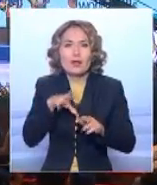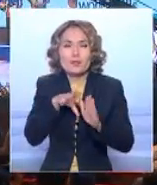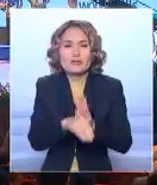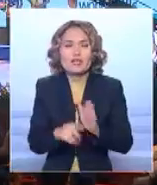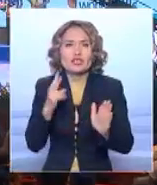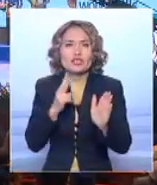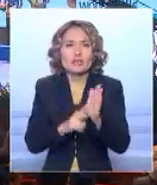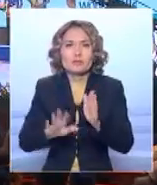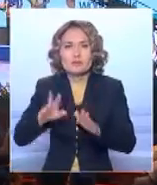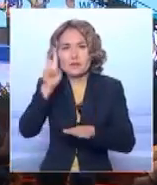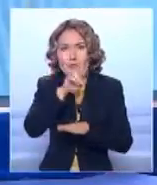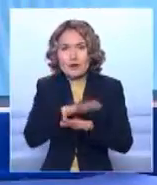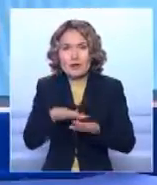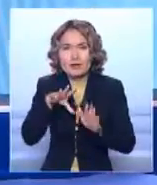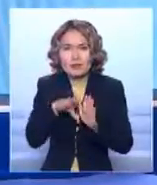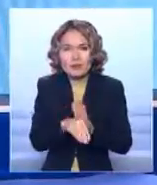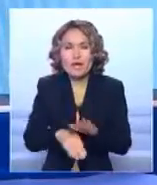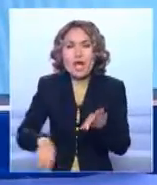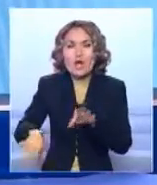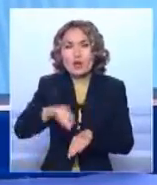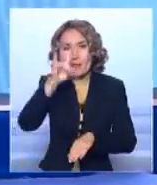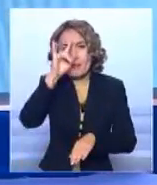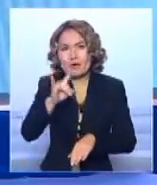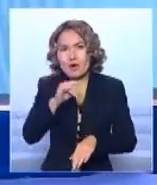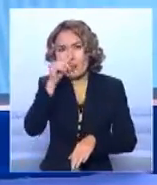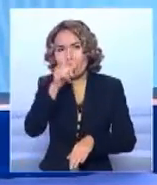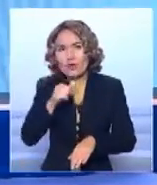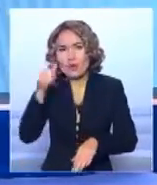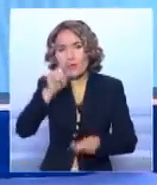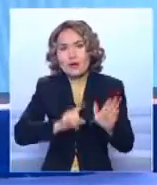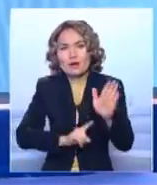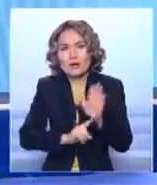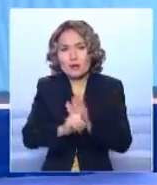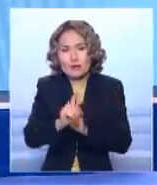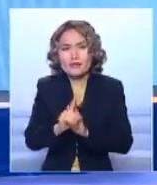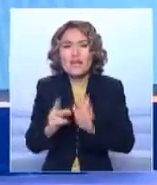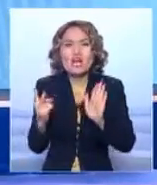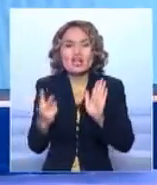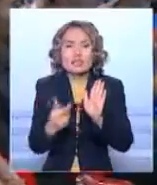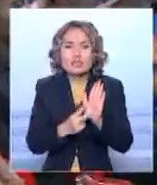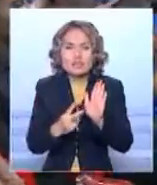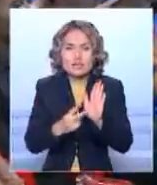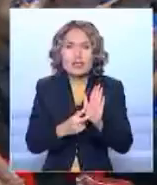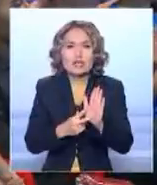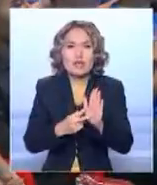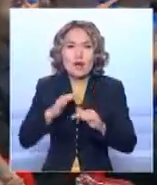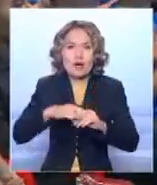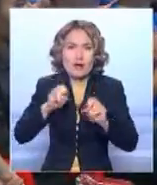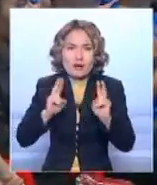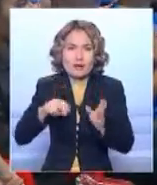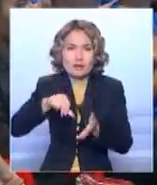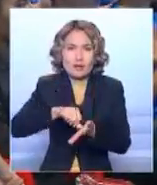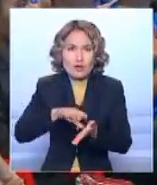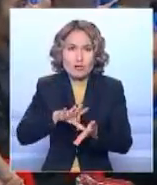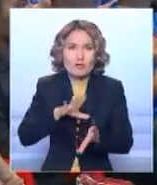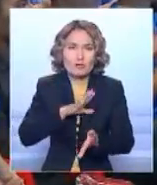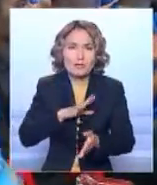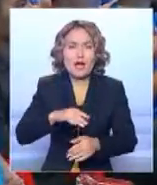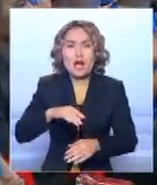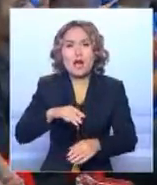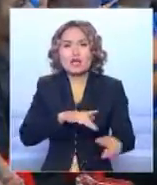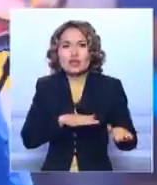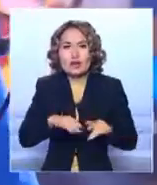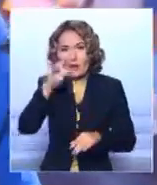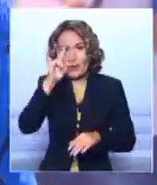құрамына 75 мемлекет кіреді. Жоба елімізде былтыр алғаш рет 7 кәсіп түрі бойынша өткізілсе, биыл бұл көрсеткіш 15-ке жетті.